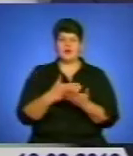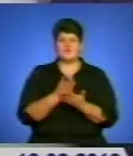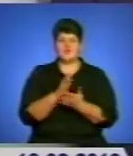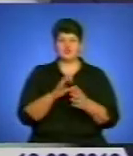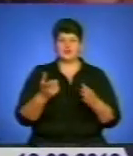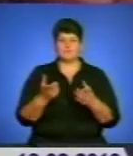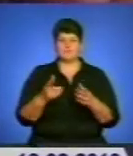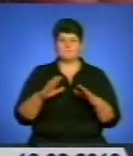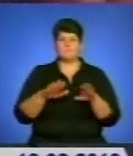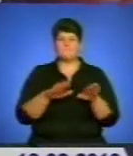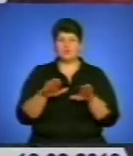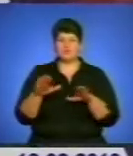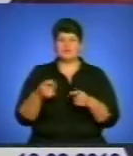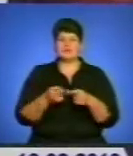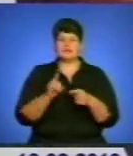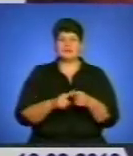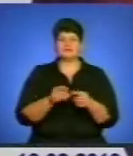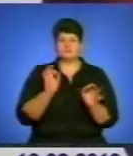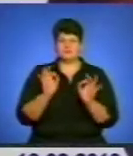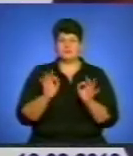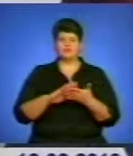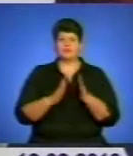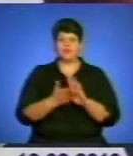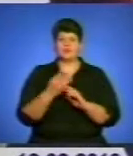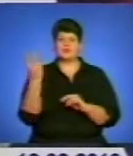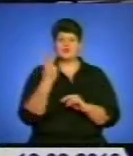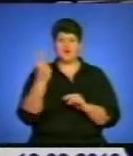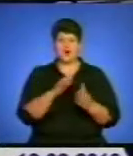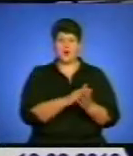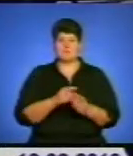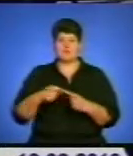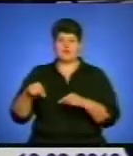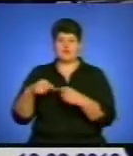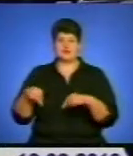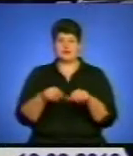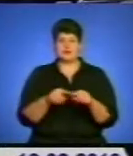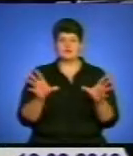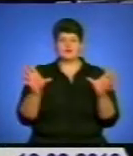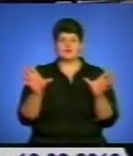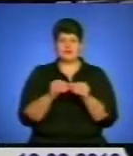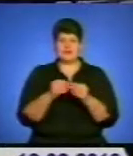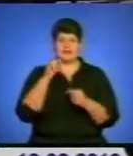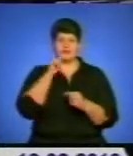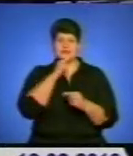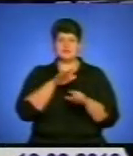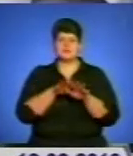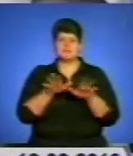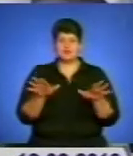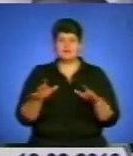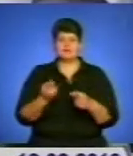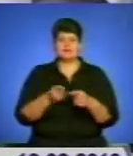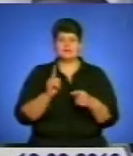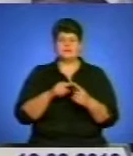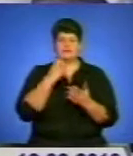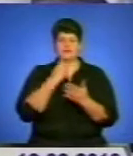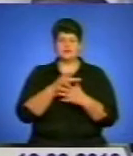дипломат. Цілком реально для нашої країни домовитись з двома об'єднаннями про спільний економічний простір. Леонід Кожара бачить